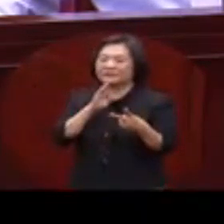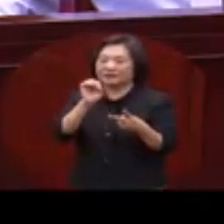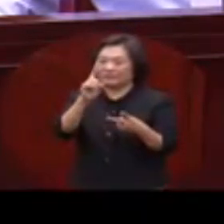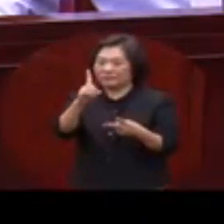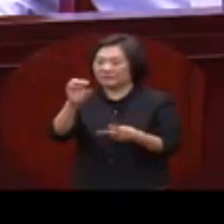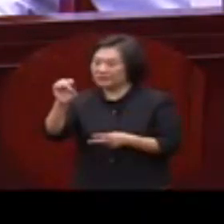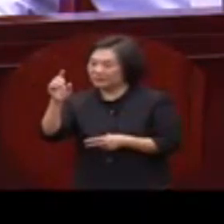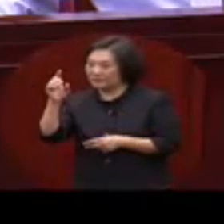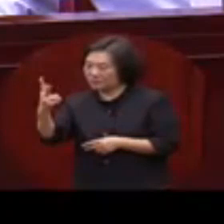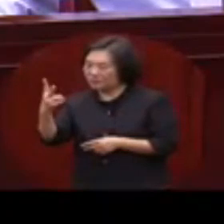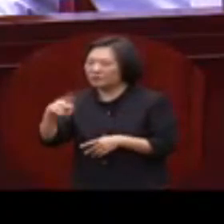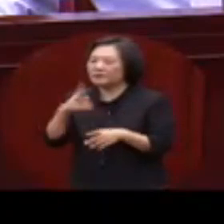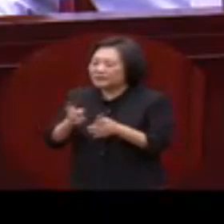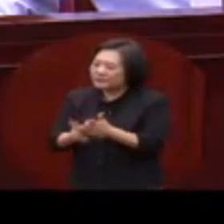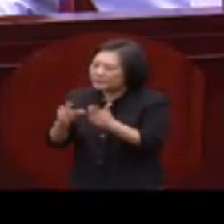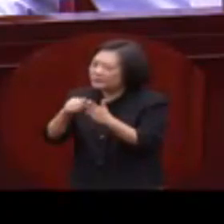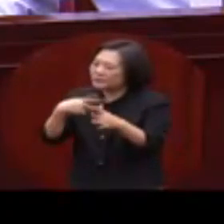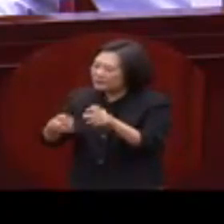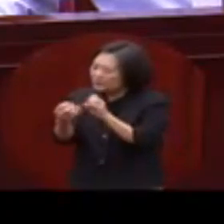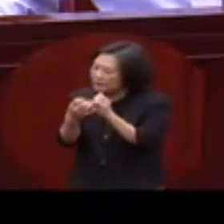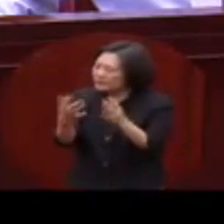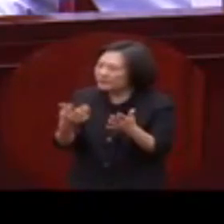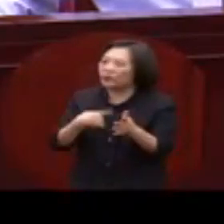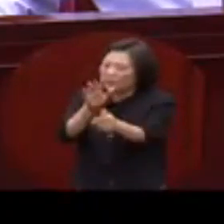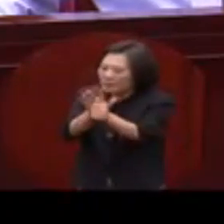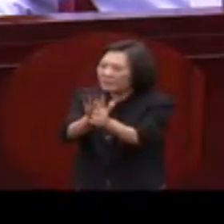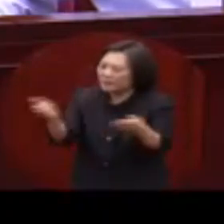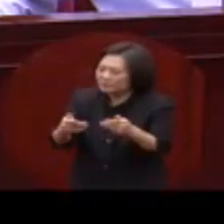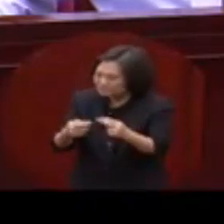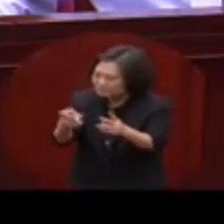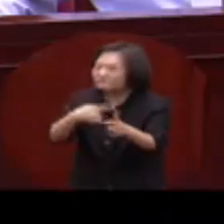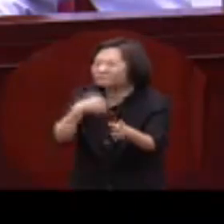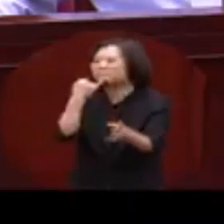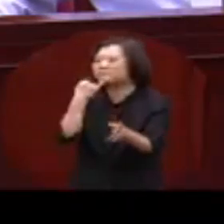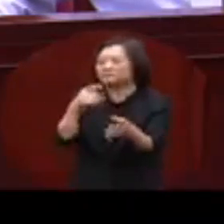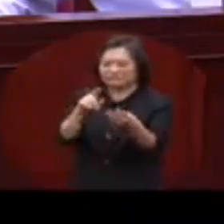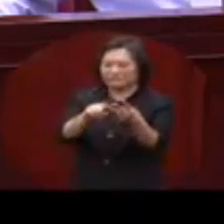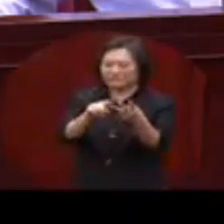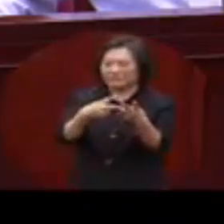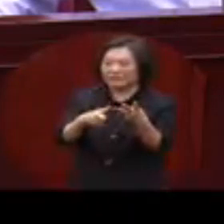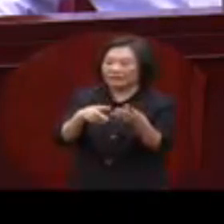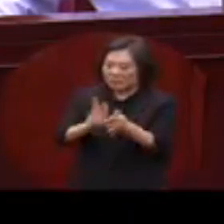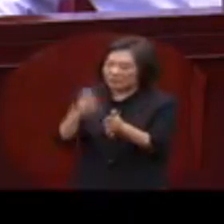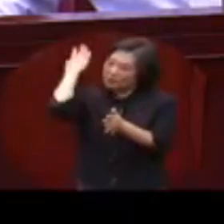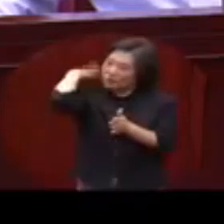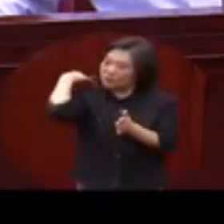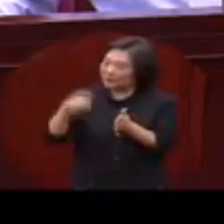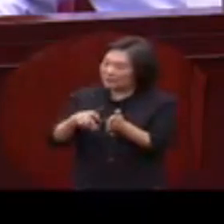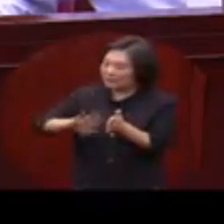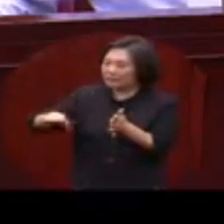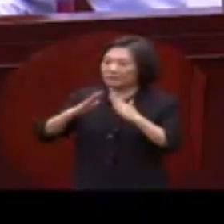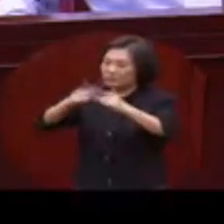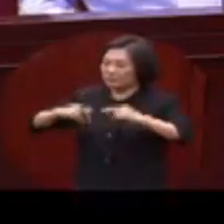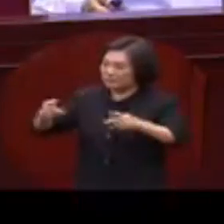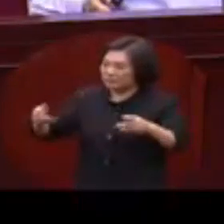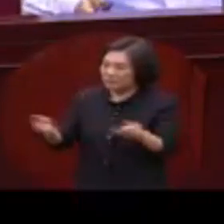我们会跟铁路局哈在讨论，你知道，我们愿意帮他代办，帮他处理哦。那后站的商圈哦，都市计划这个我们